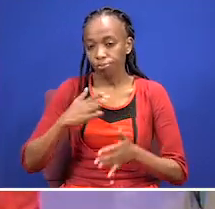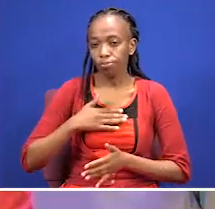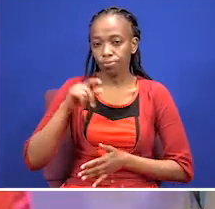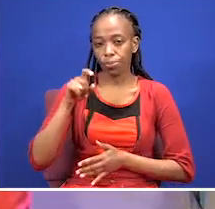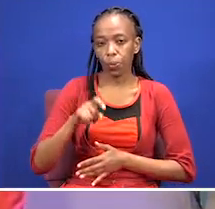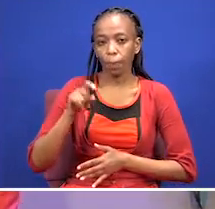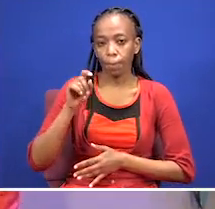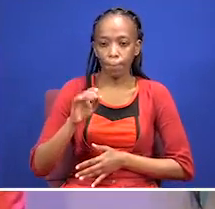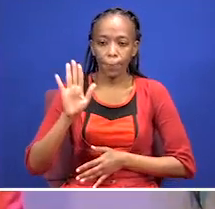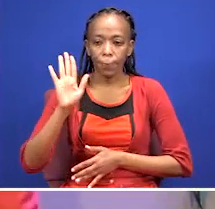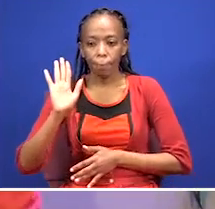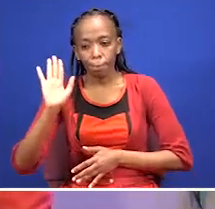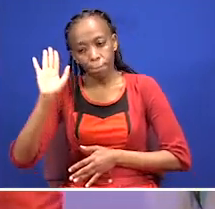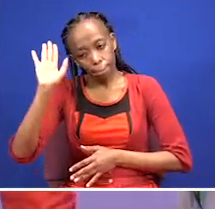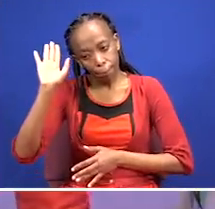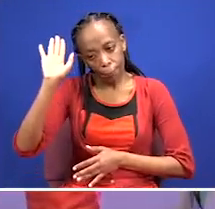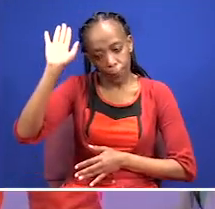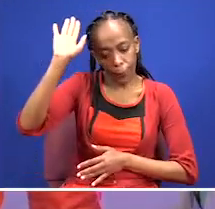Nachotaka niwe,